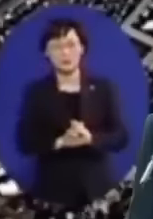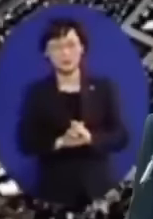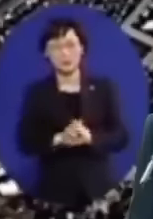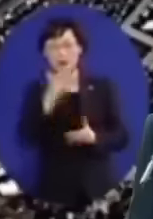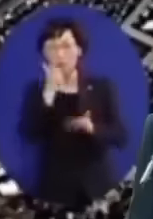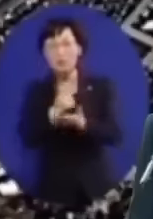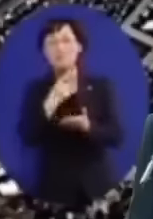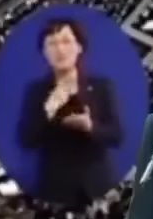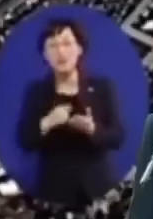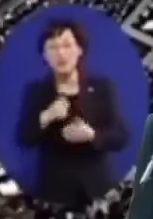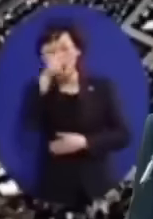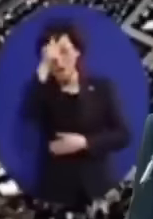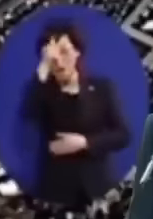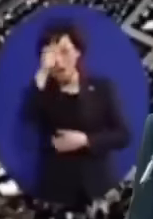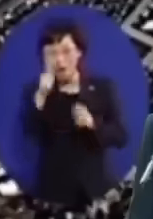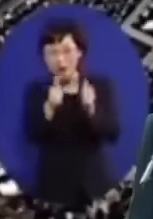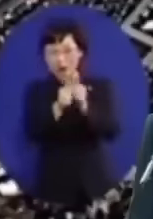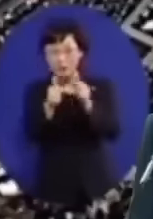범죄한 아담은